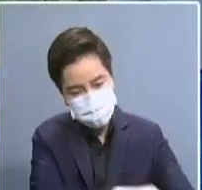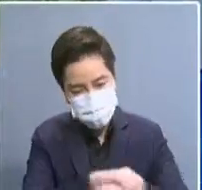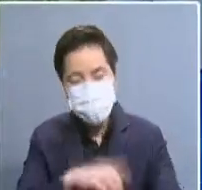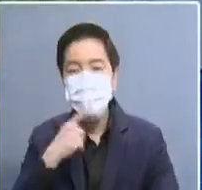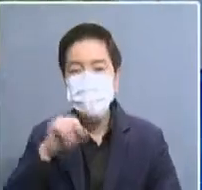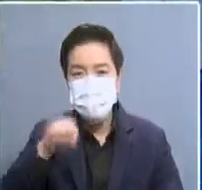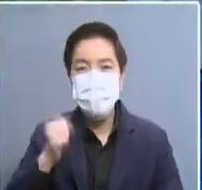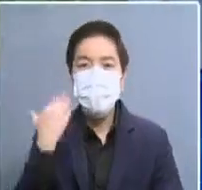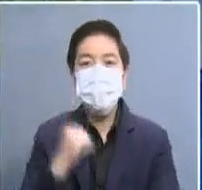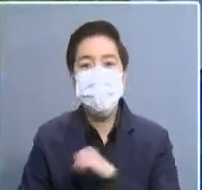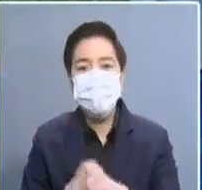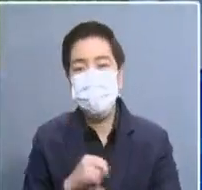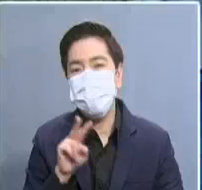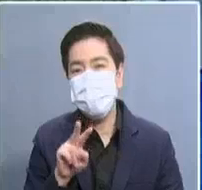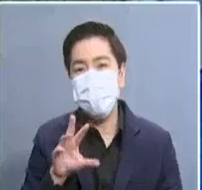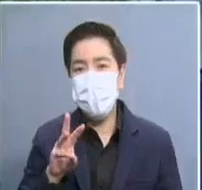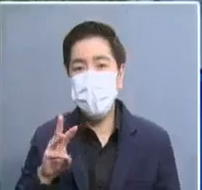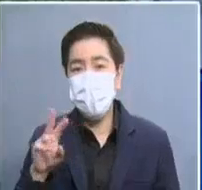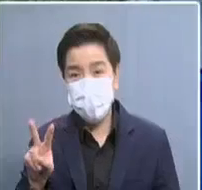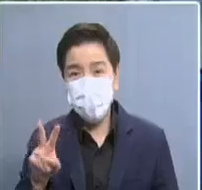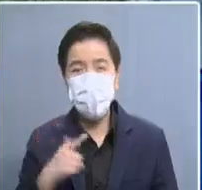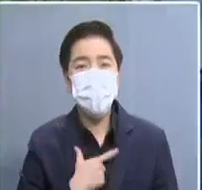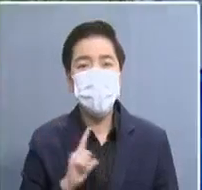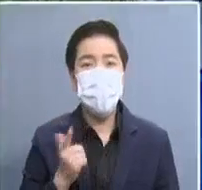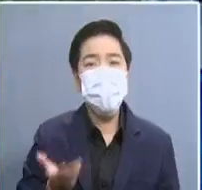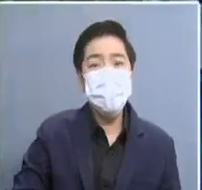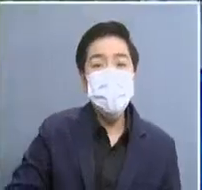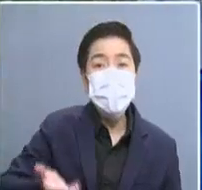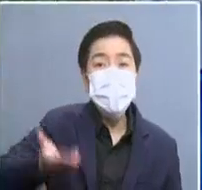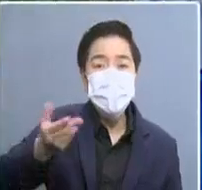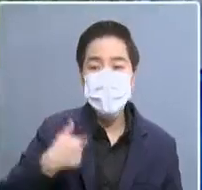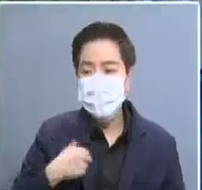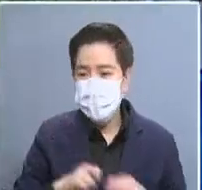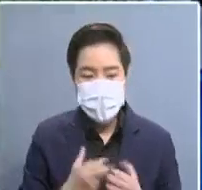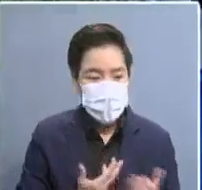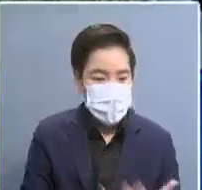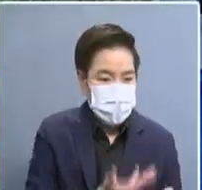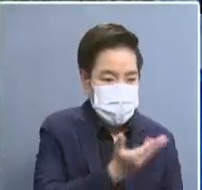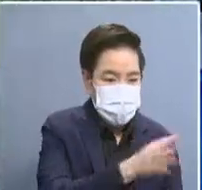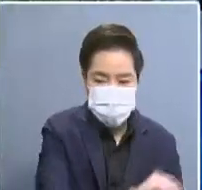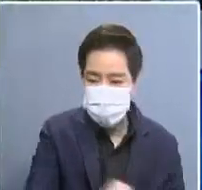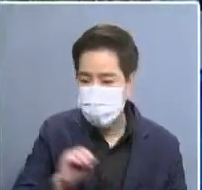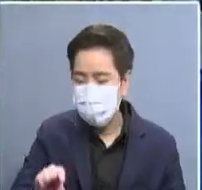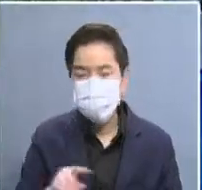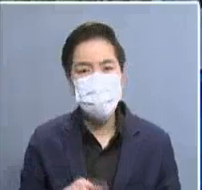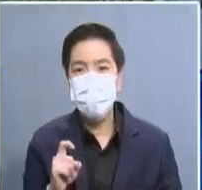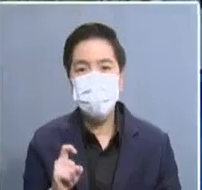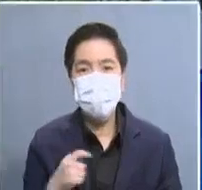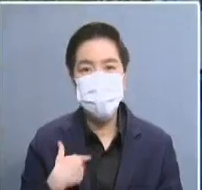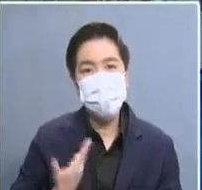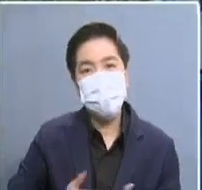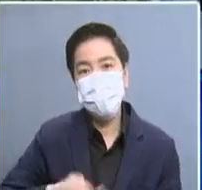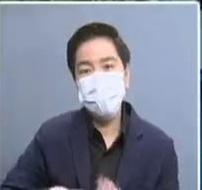ในช่วงปีหกสองคนนั้นเนี่ยทองมันราคาสูงขึ้นไงก็เลยทำให้เกิดปัญหาเขาไม่สามารถซื้อทองคำมาส่งให้ลูกค้าในราคาปกติได้